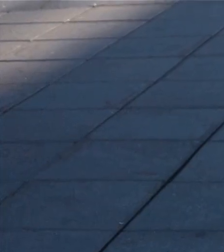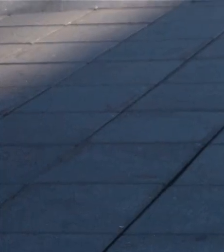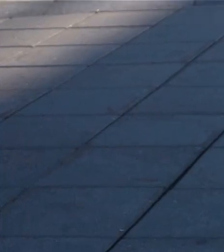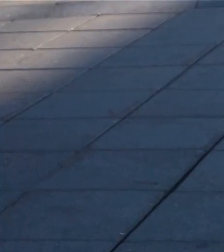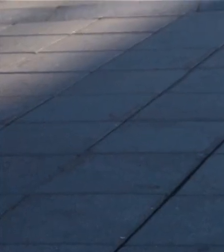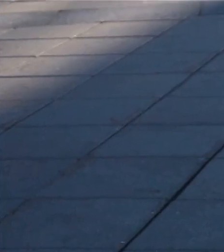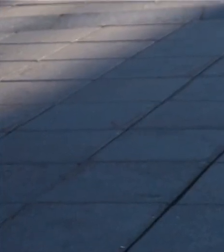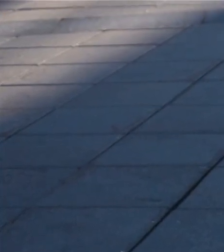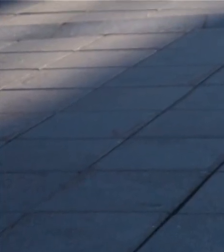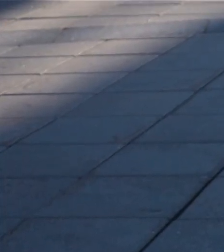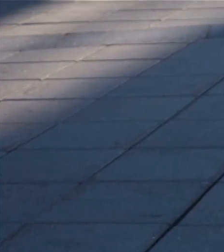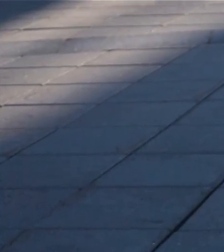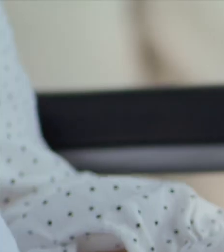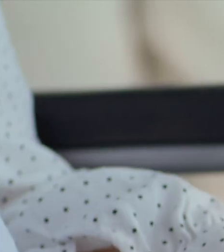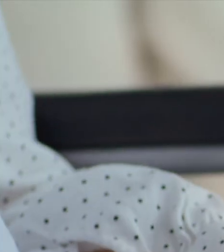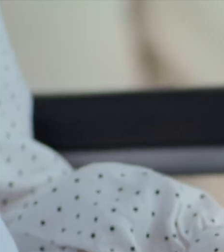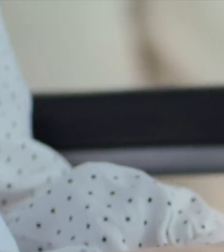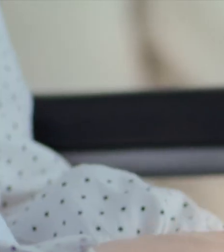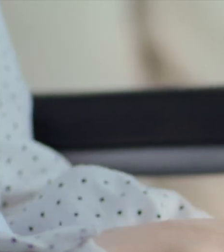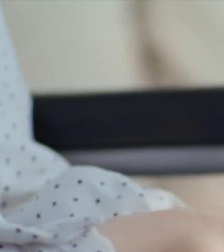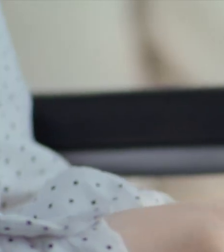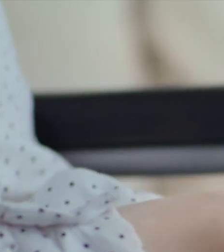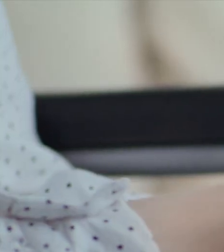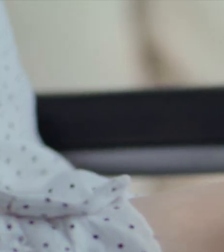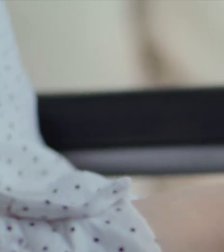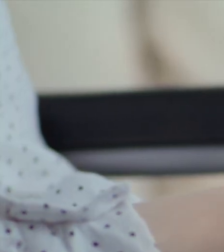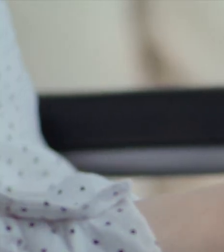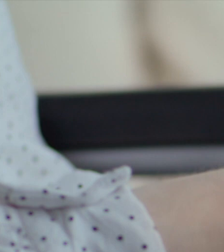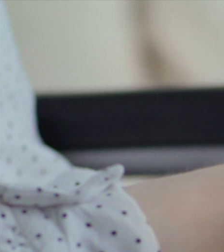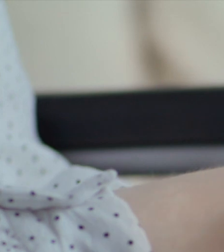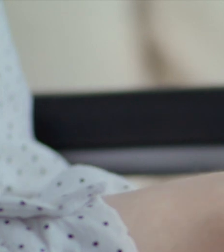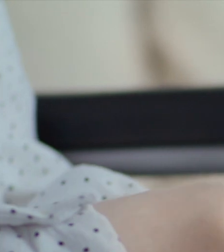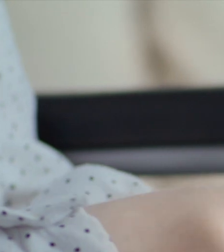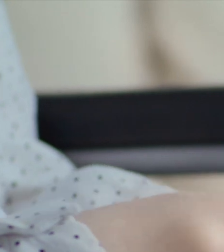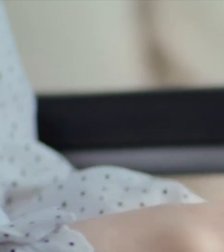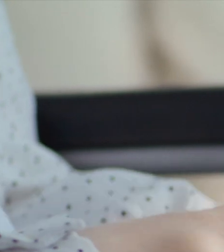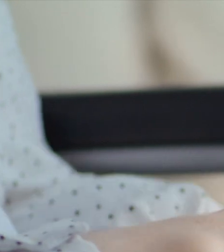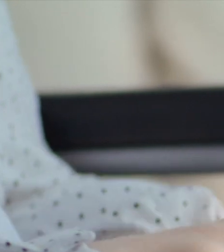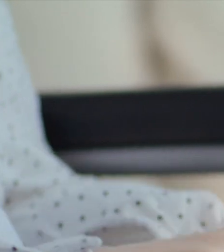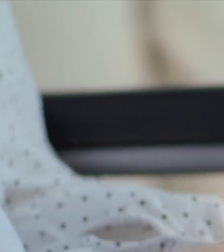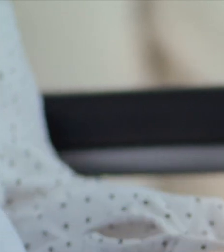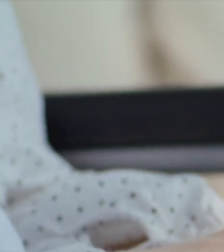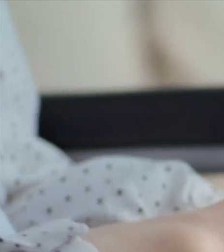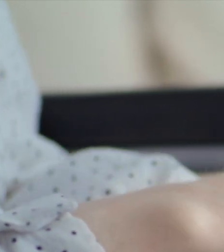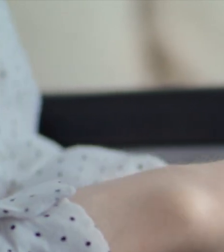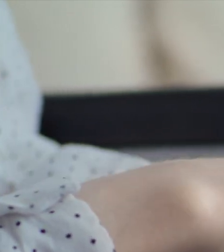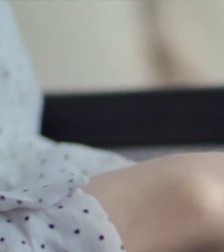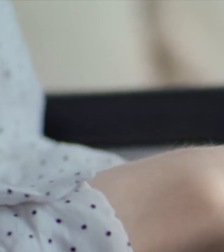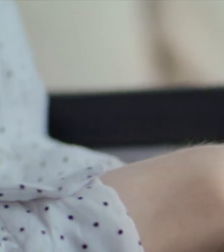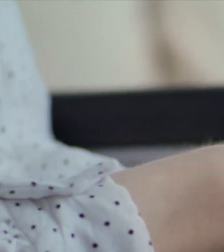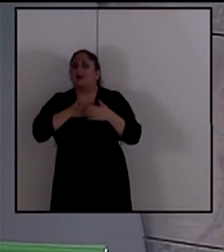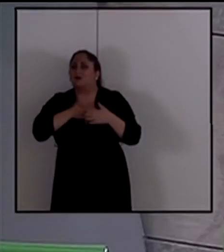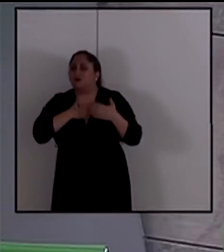li taled għal-kwazi 5.000 euro. Waqt li il-penzjoni ta' diżabilta setizdiet bizbataċ l-ouro u 10.30